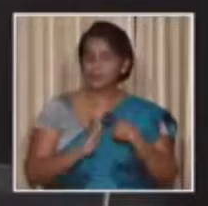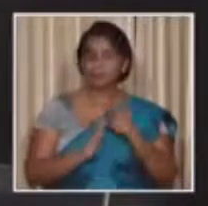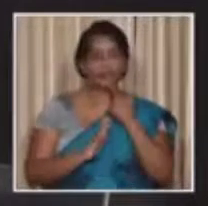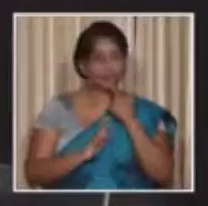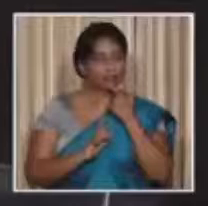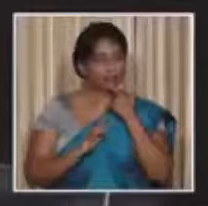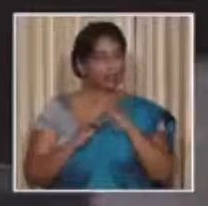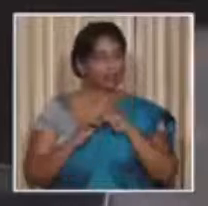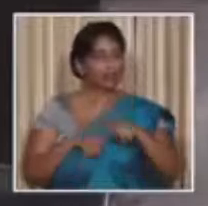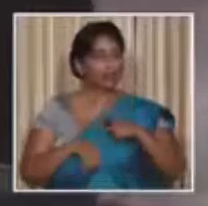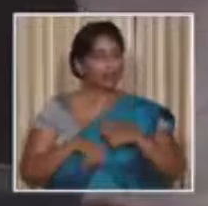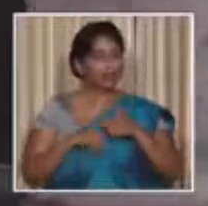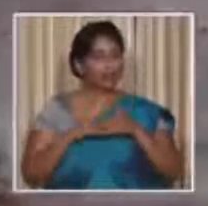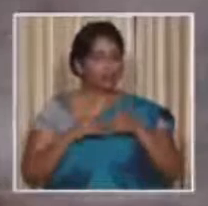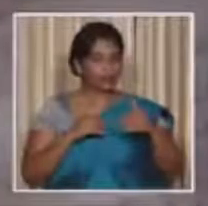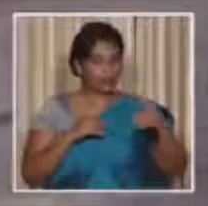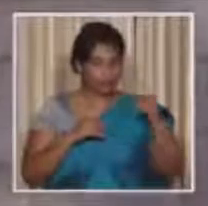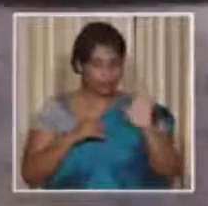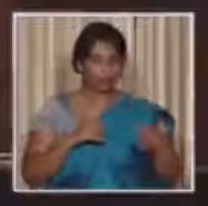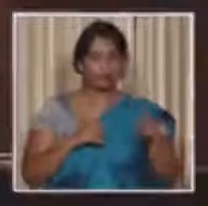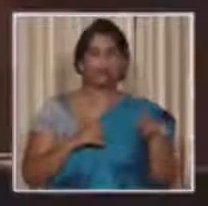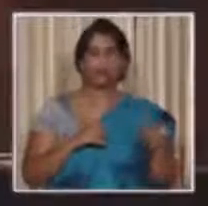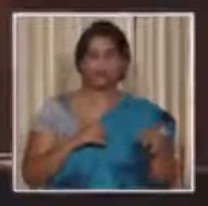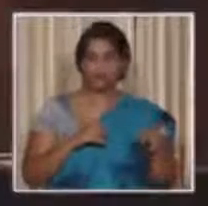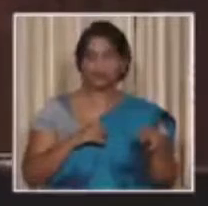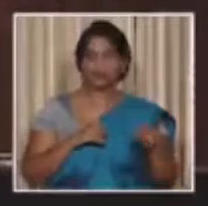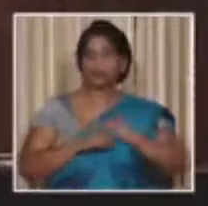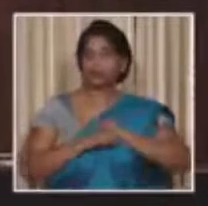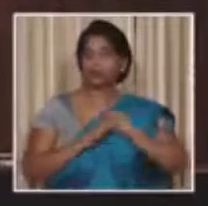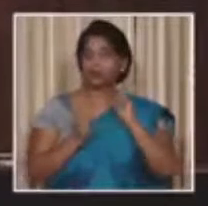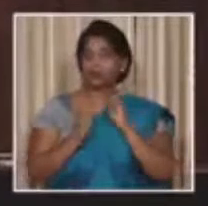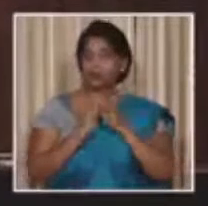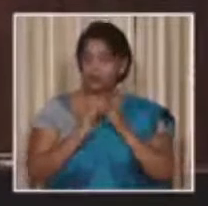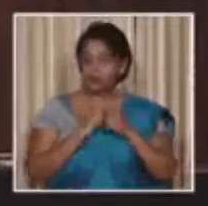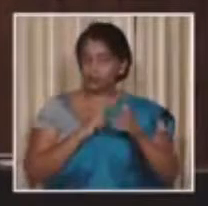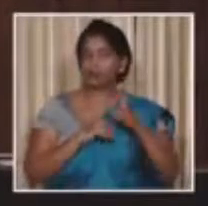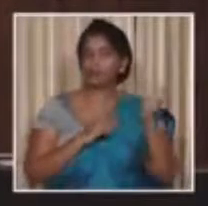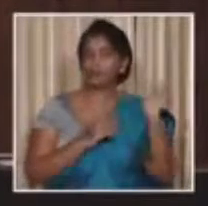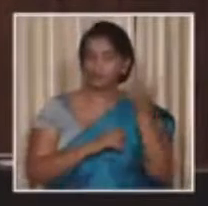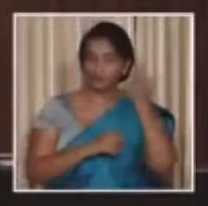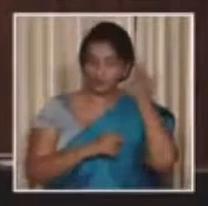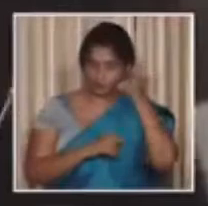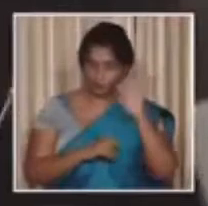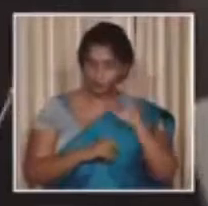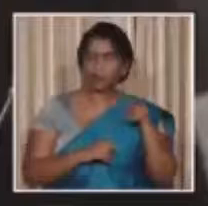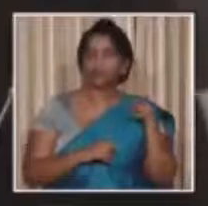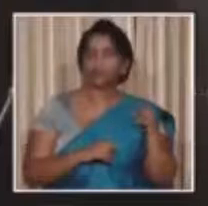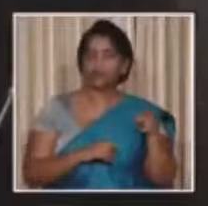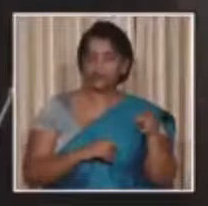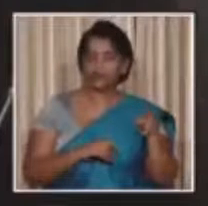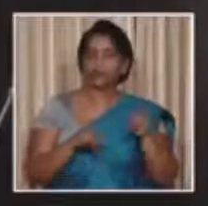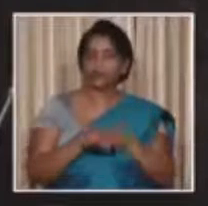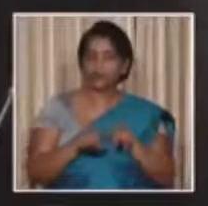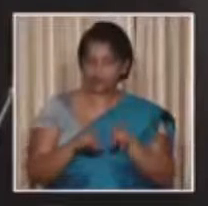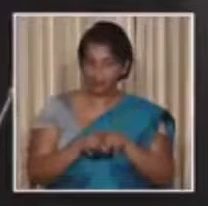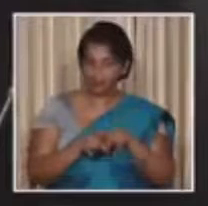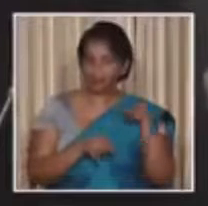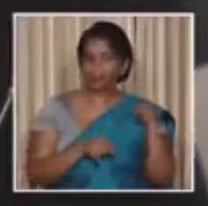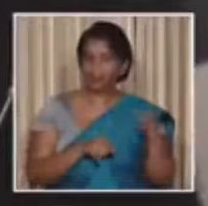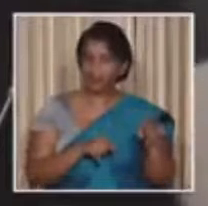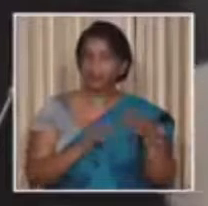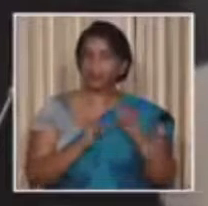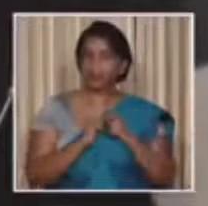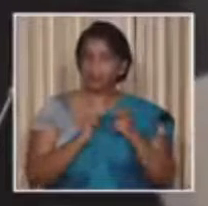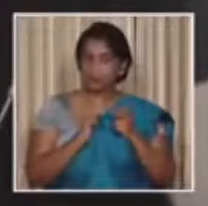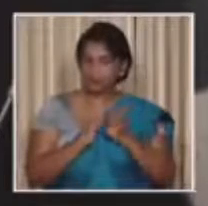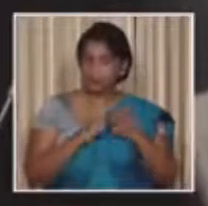මේ කාල සීමාව තුළදී අර්බුදයකට මුහුණ දී සිටින අපි සෑම කෙනෙක්ම දන්නා කාරණයක්. එම නිසා එම අර්බුදකාරී